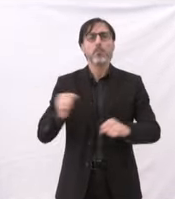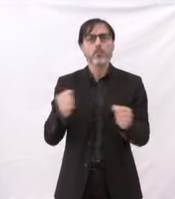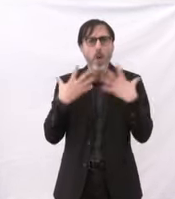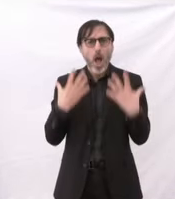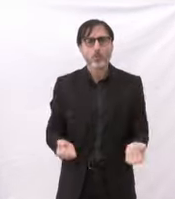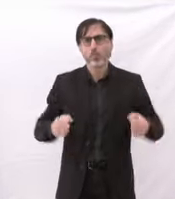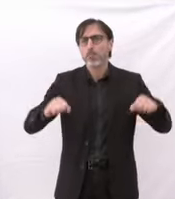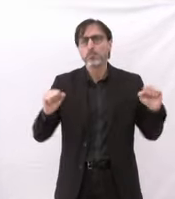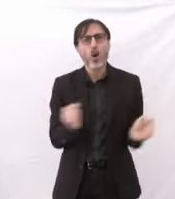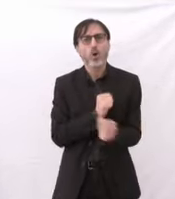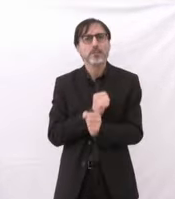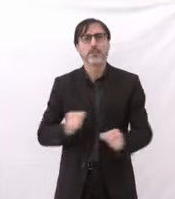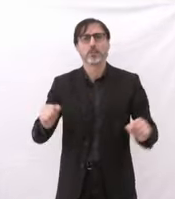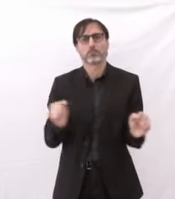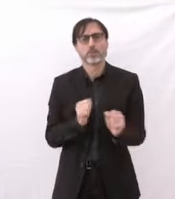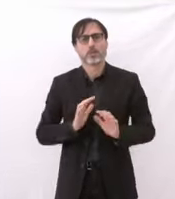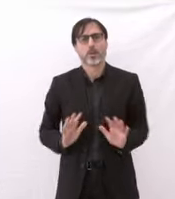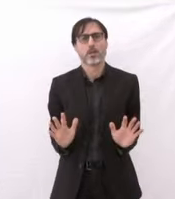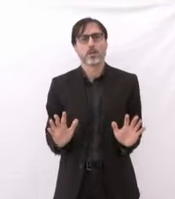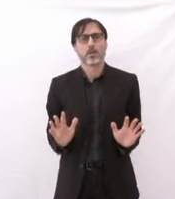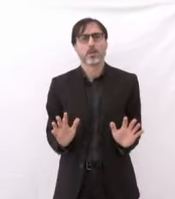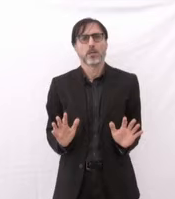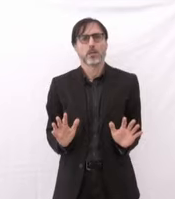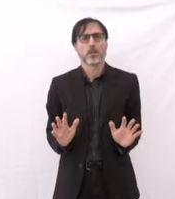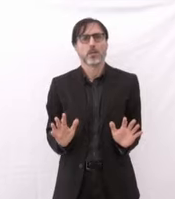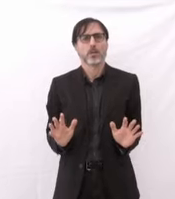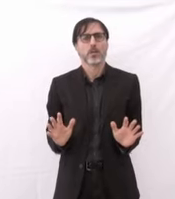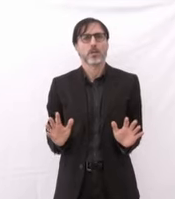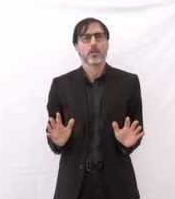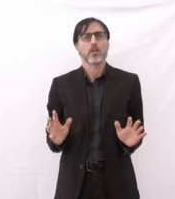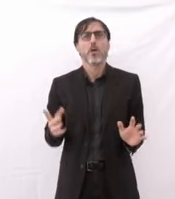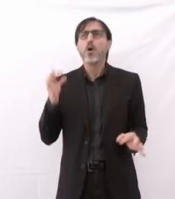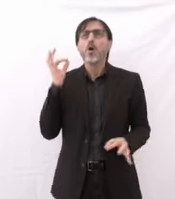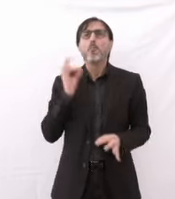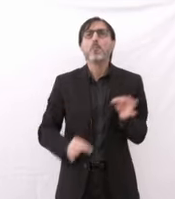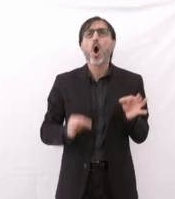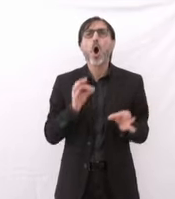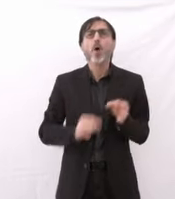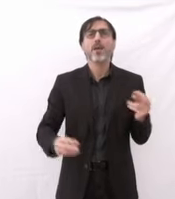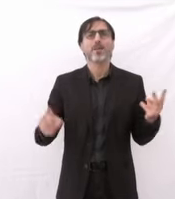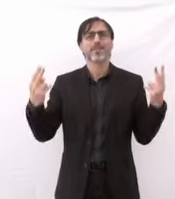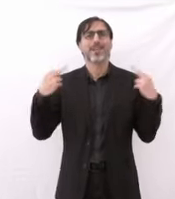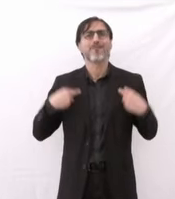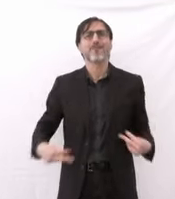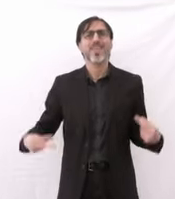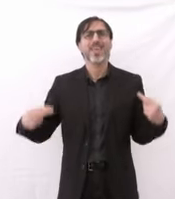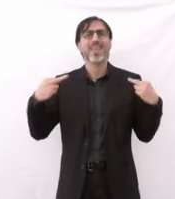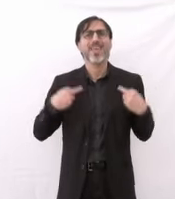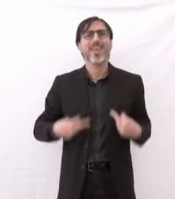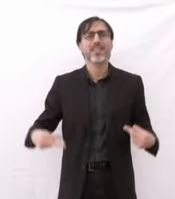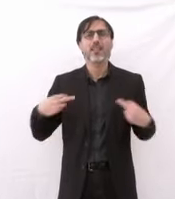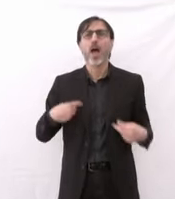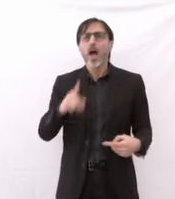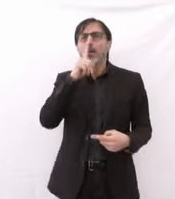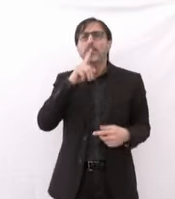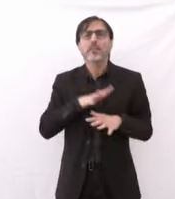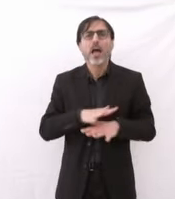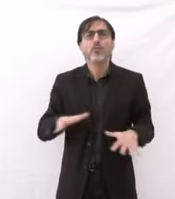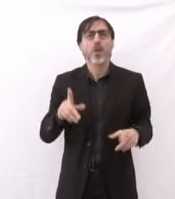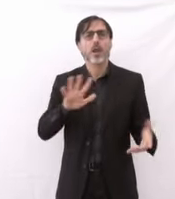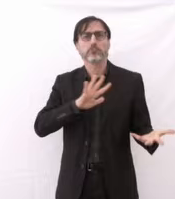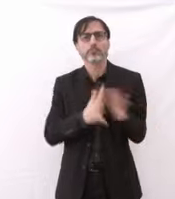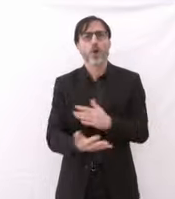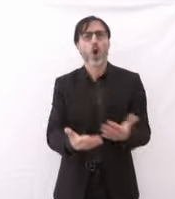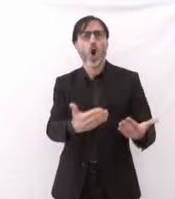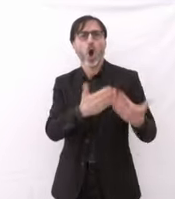questo. Oh, ci sono momenti della vita in cui tacere diventa una